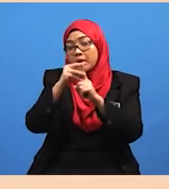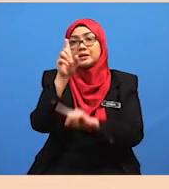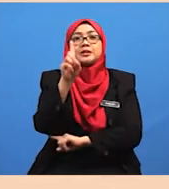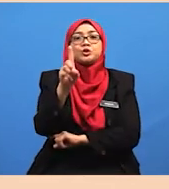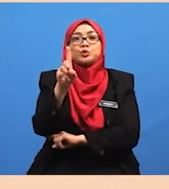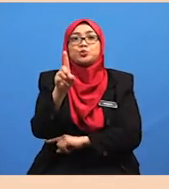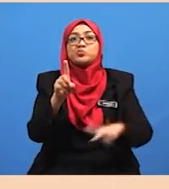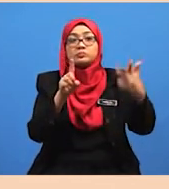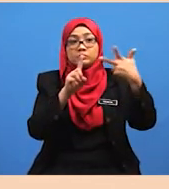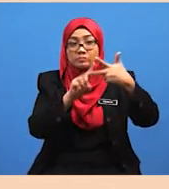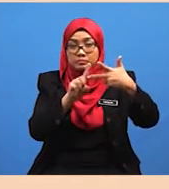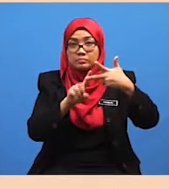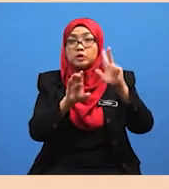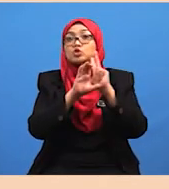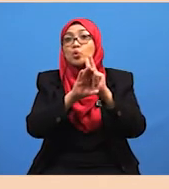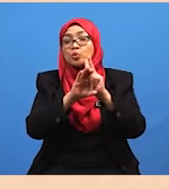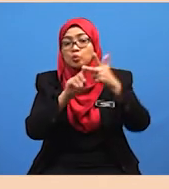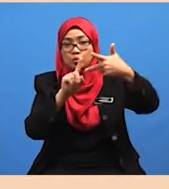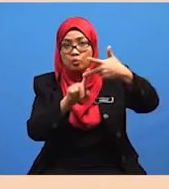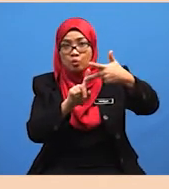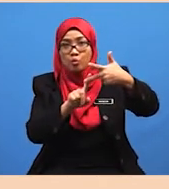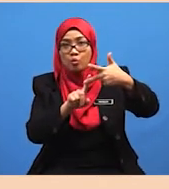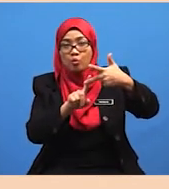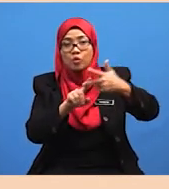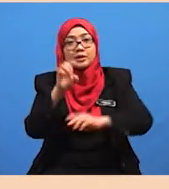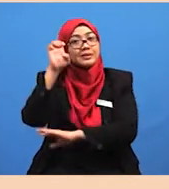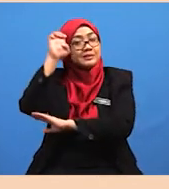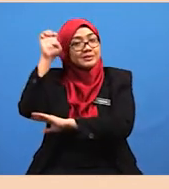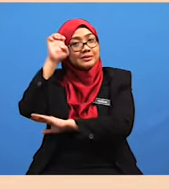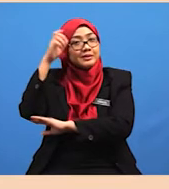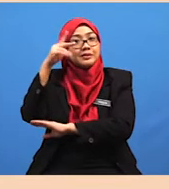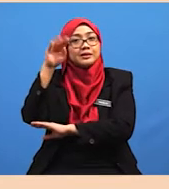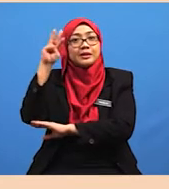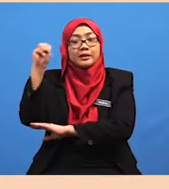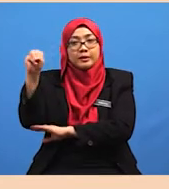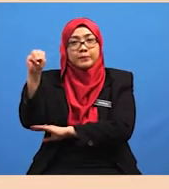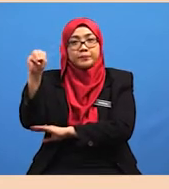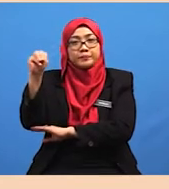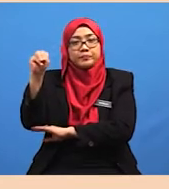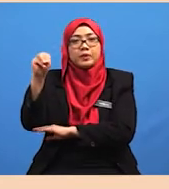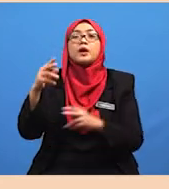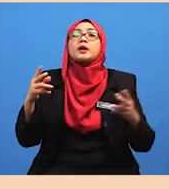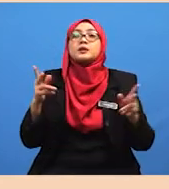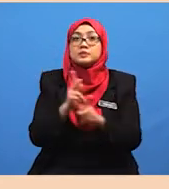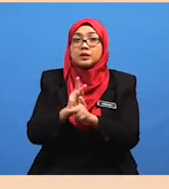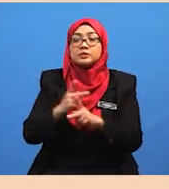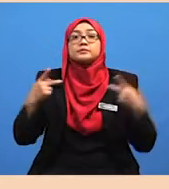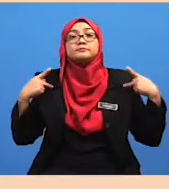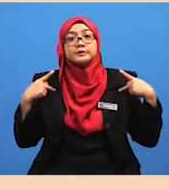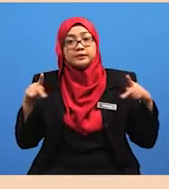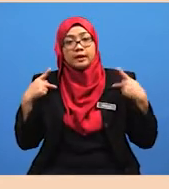sebagai contoh anjing Q seorang Usahawan kedai telekomunikasi